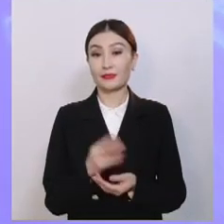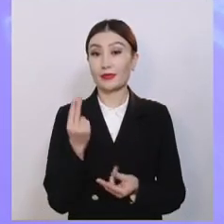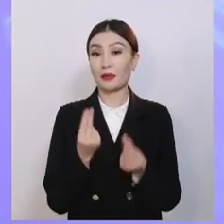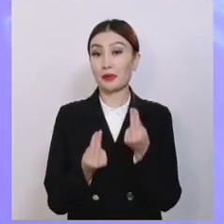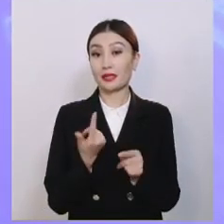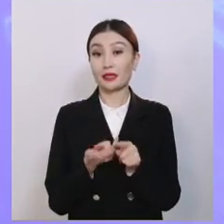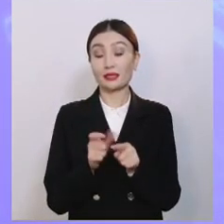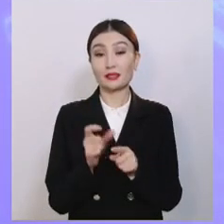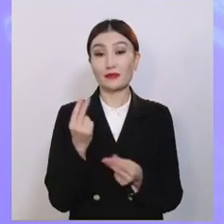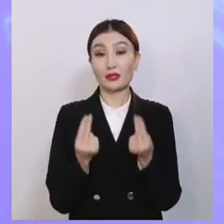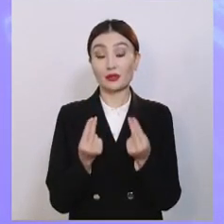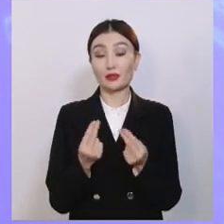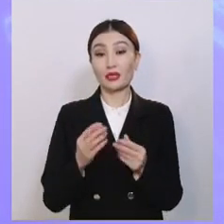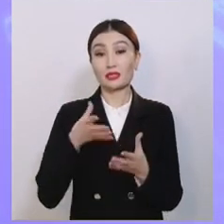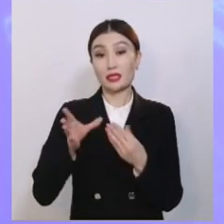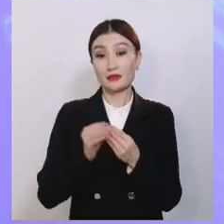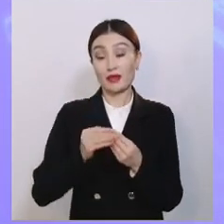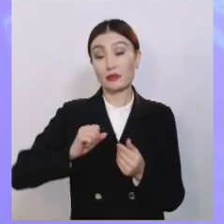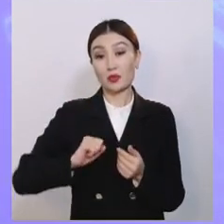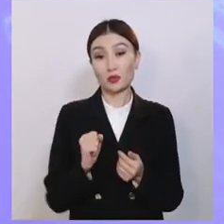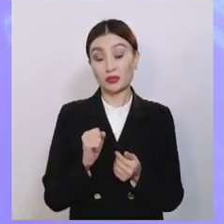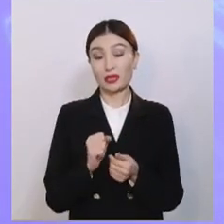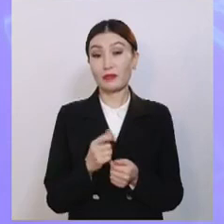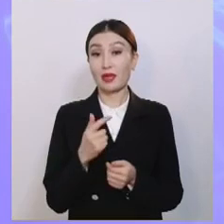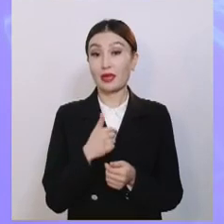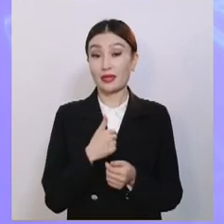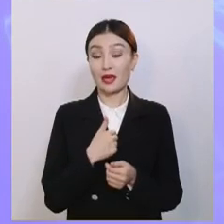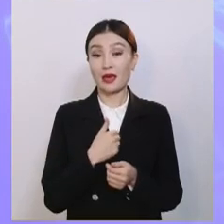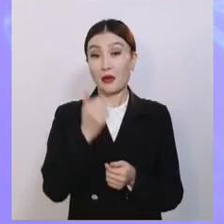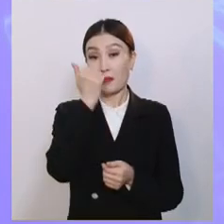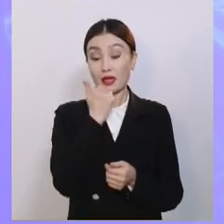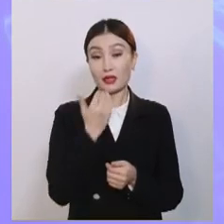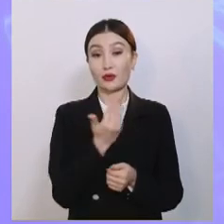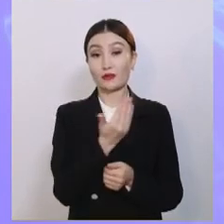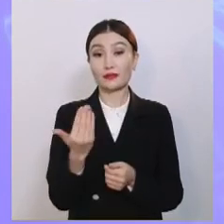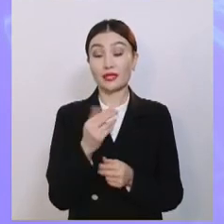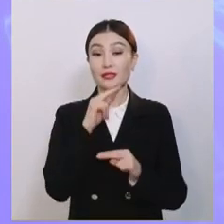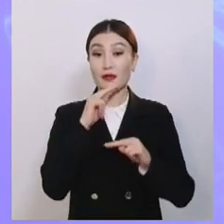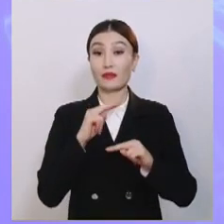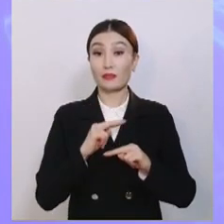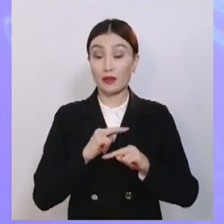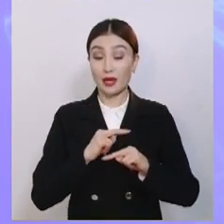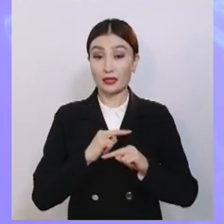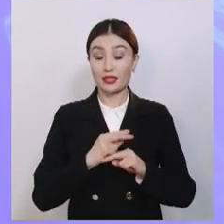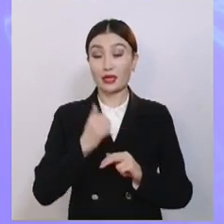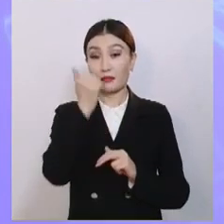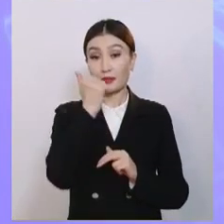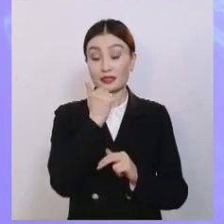Поиграйте в эту игру со своими друзьями. А я благодарю всех за внимание.